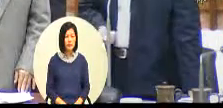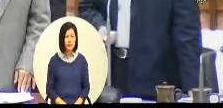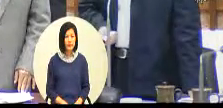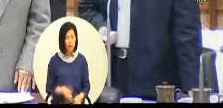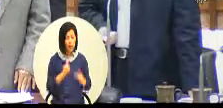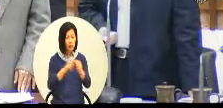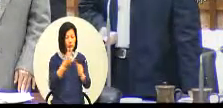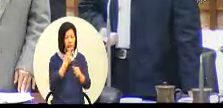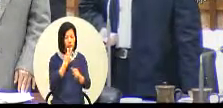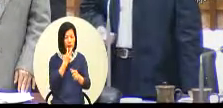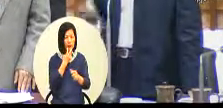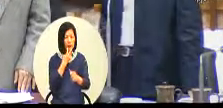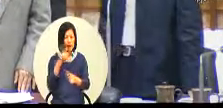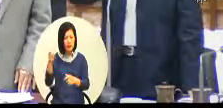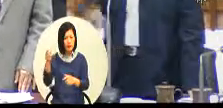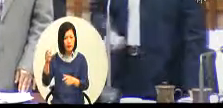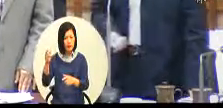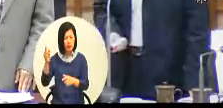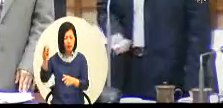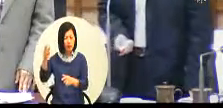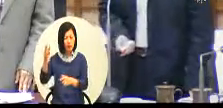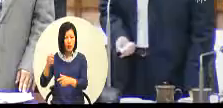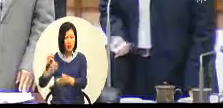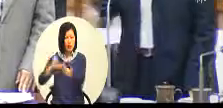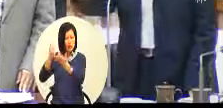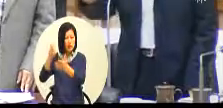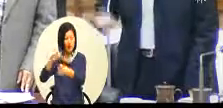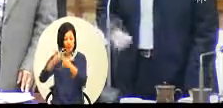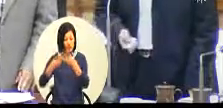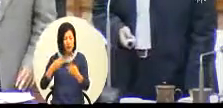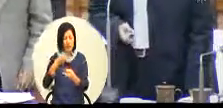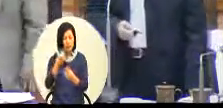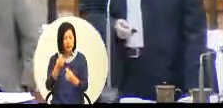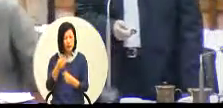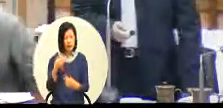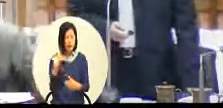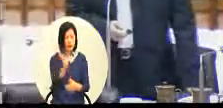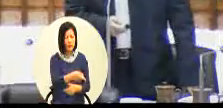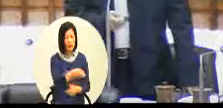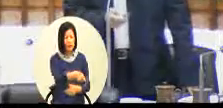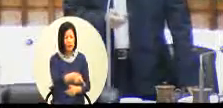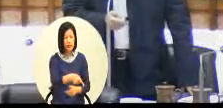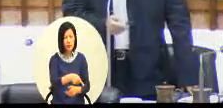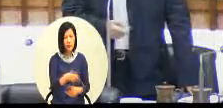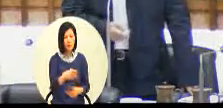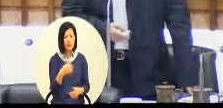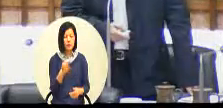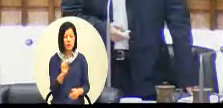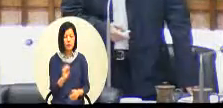中央请客地方买单，这个是决定不能接受的。好，你请坐。